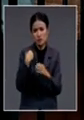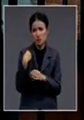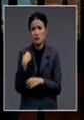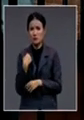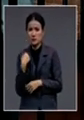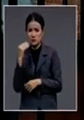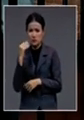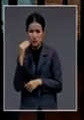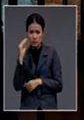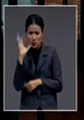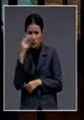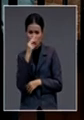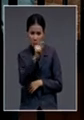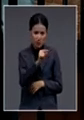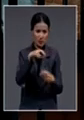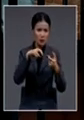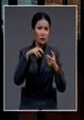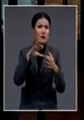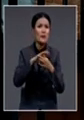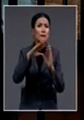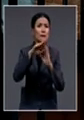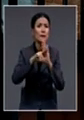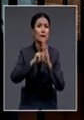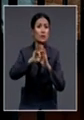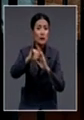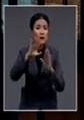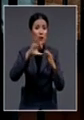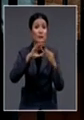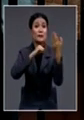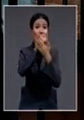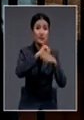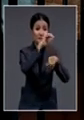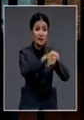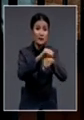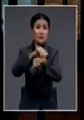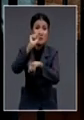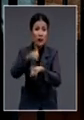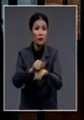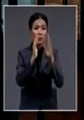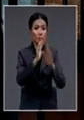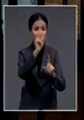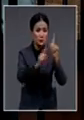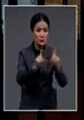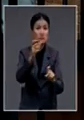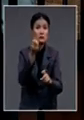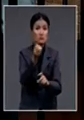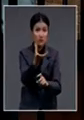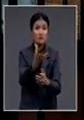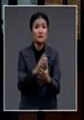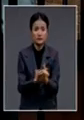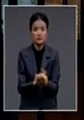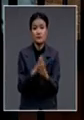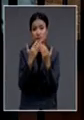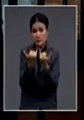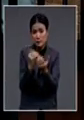กันก็คือนโยบายในการปราบปรามยาเสพติดซึ่งทำให้มีผู้เสียชีวิตเยอะมากๆจริงๆนะคะทั่วประเทศค่ะปรากฏว่าทางภ